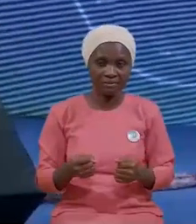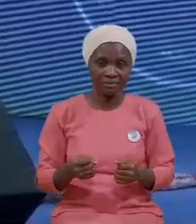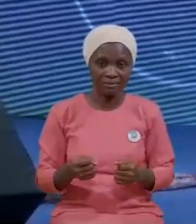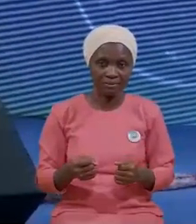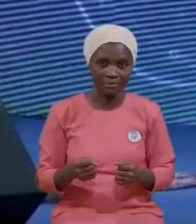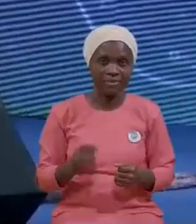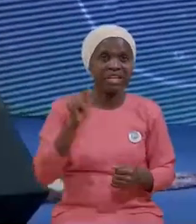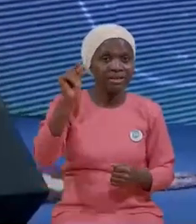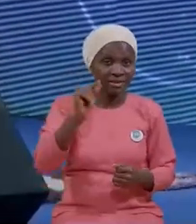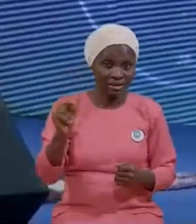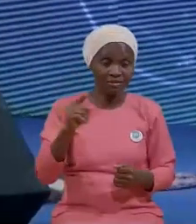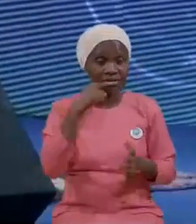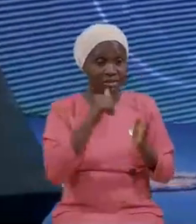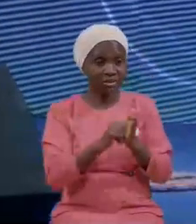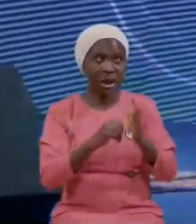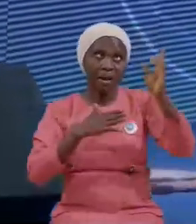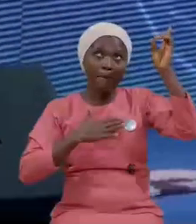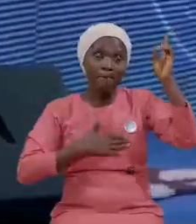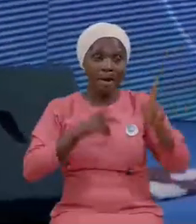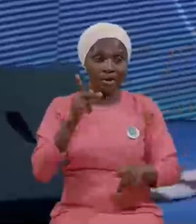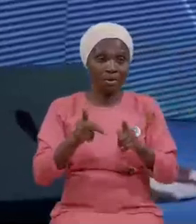C'est pourquoi mon peuple connaîtra mon nom.